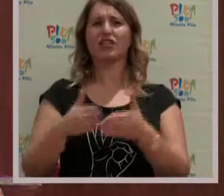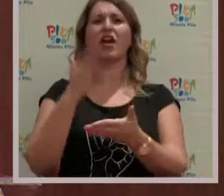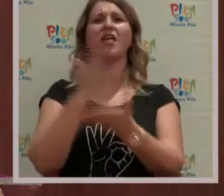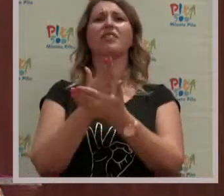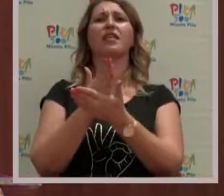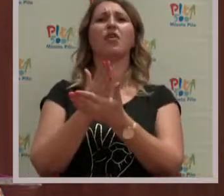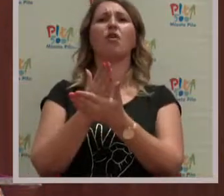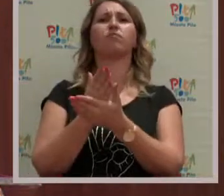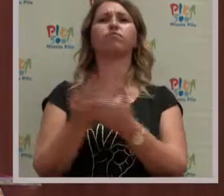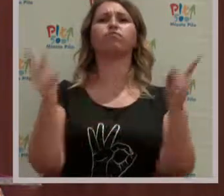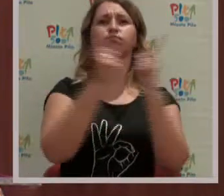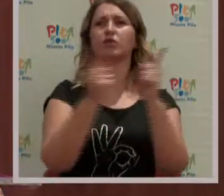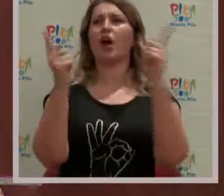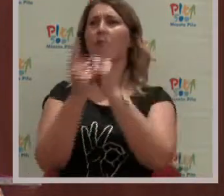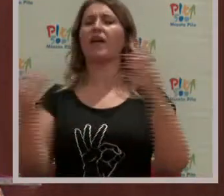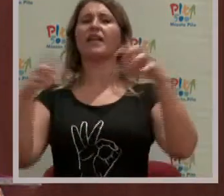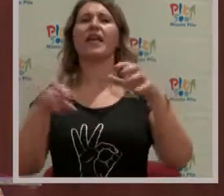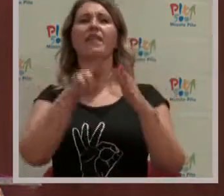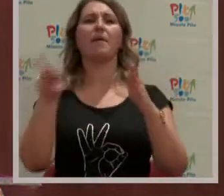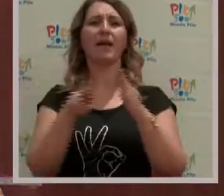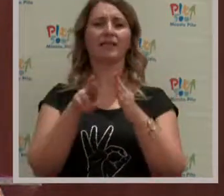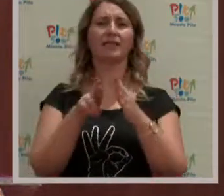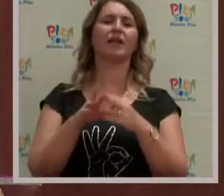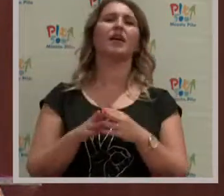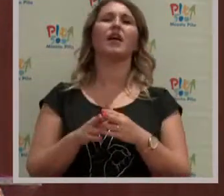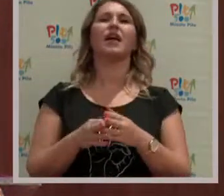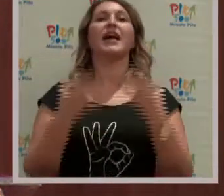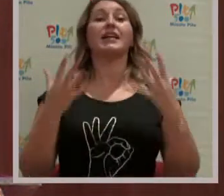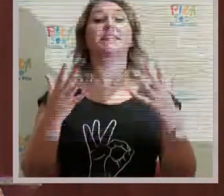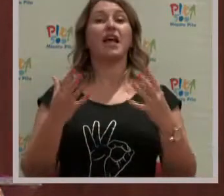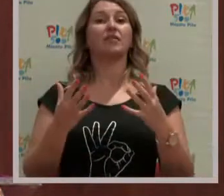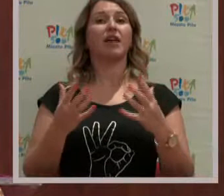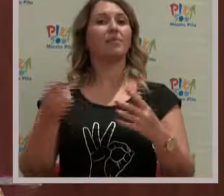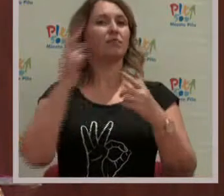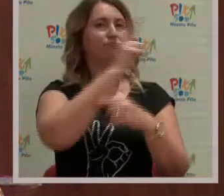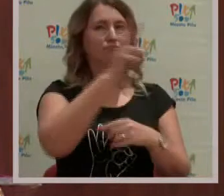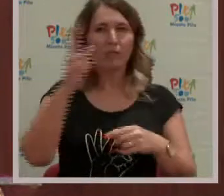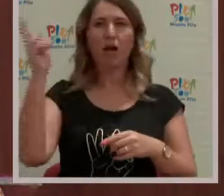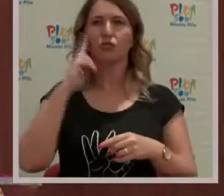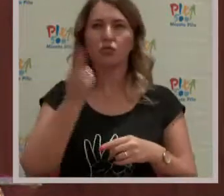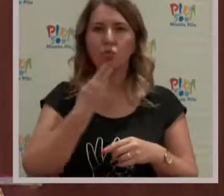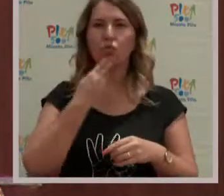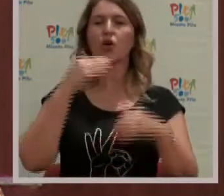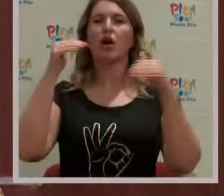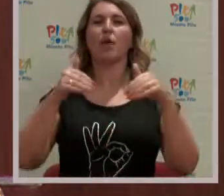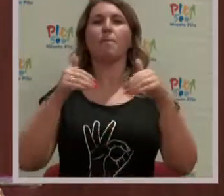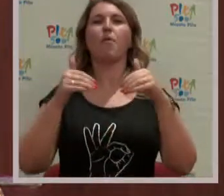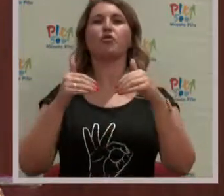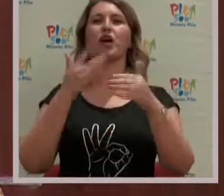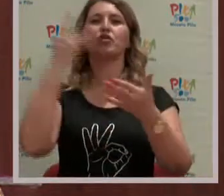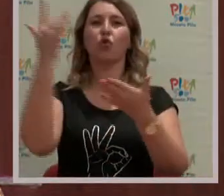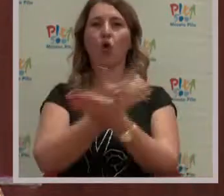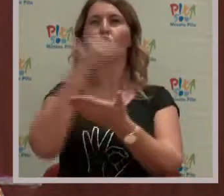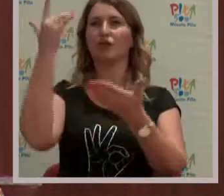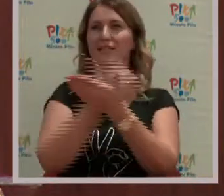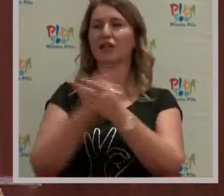przekazywane w języku migowym, ale chciałbym, żeby każdy głuchy mieszkaniec Piły miał tą możliwość skorzystania z tego